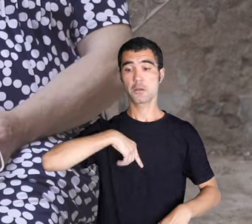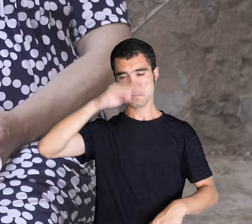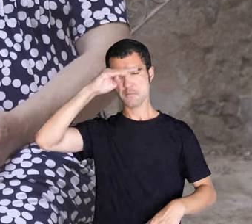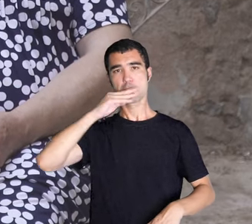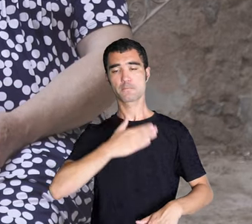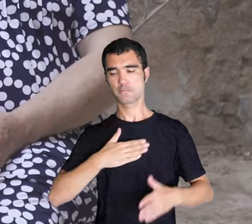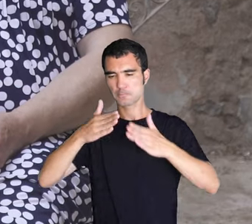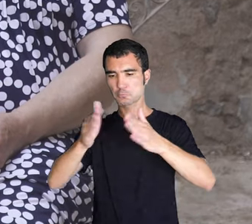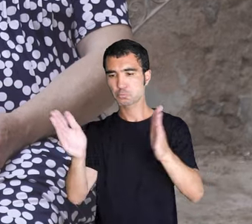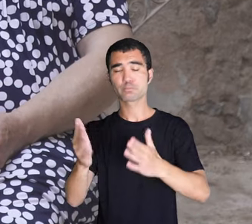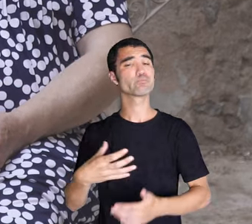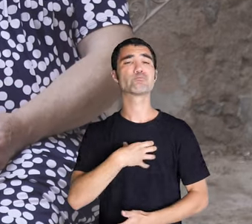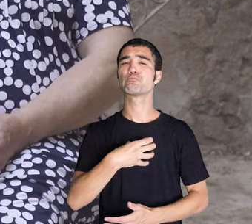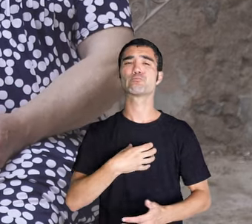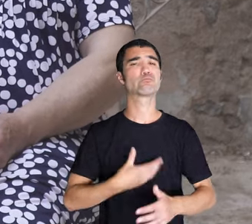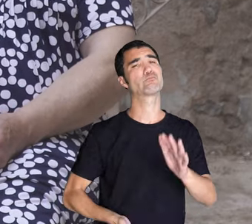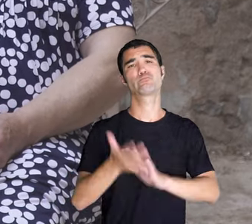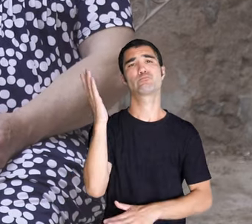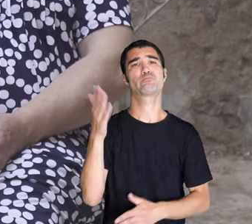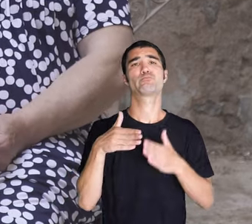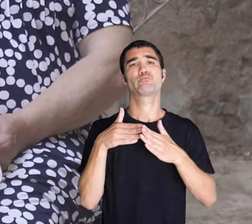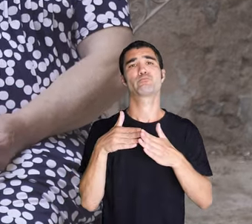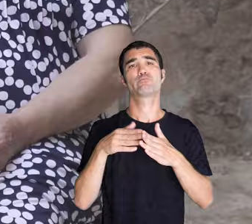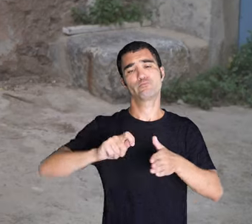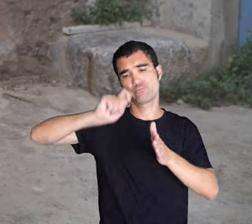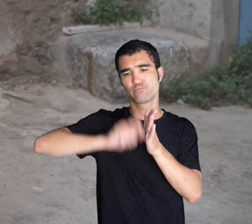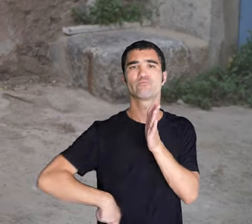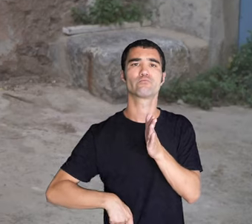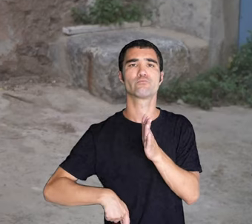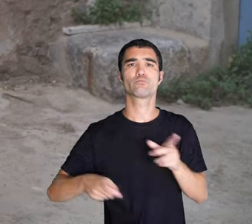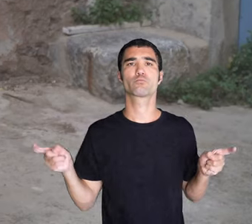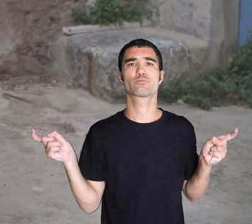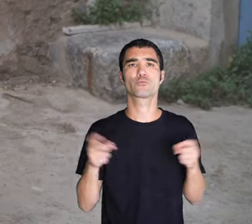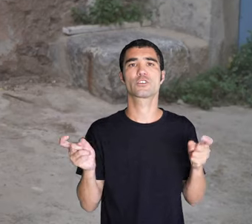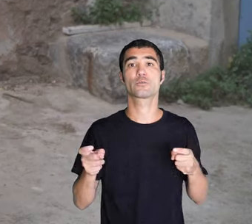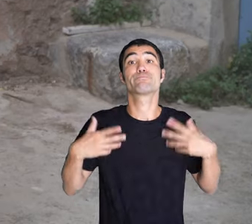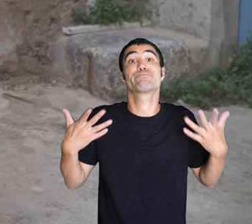petit i no podia sortir d'esport. I bueno,